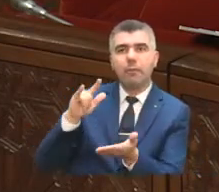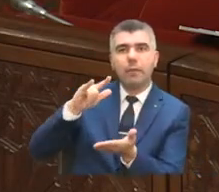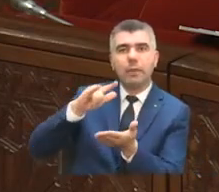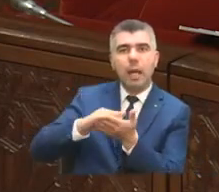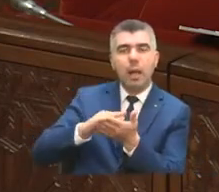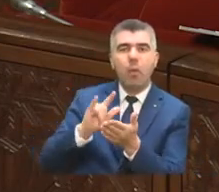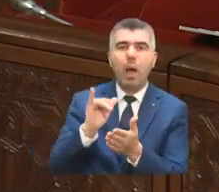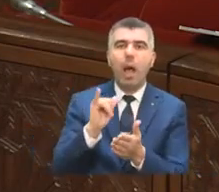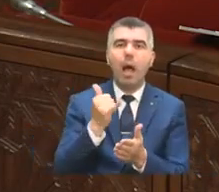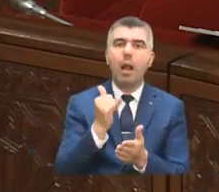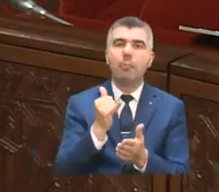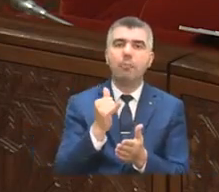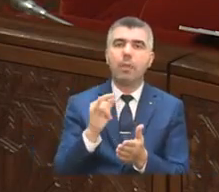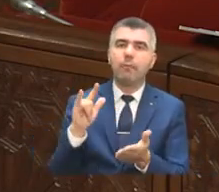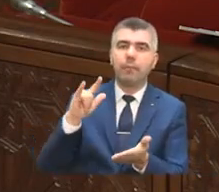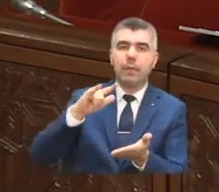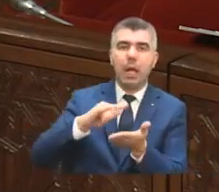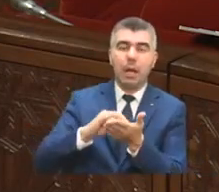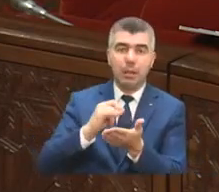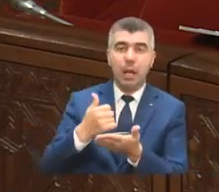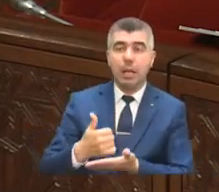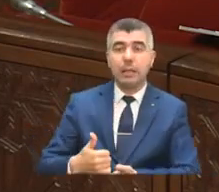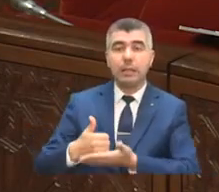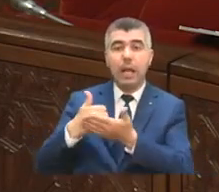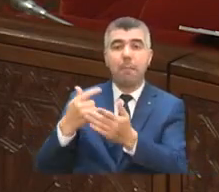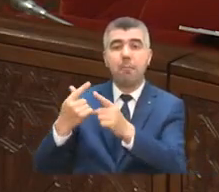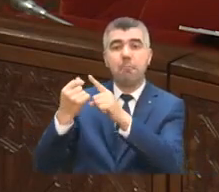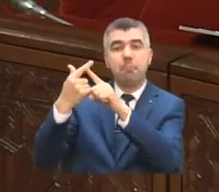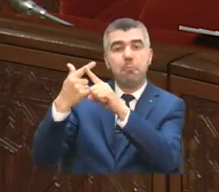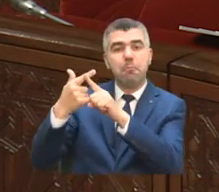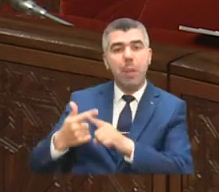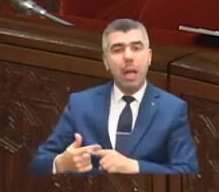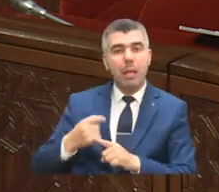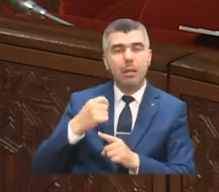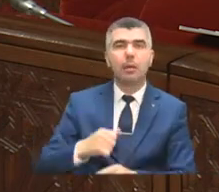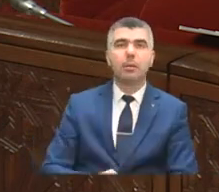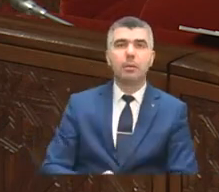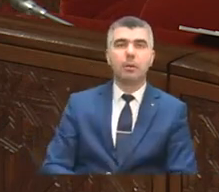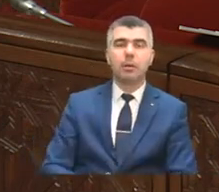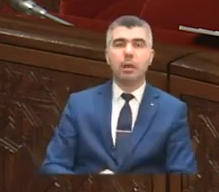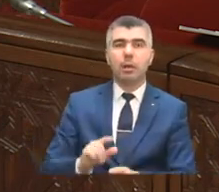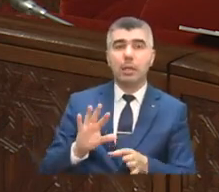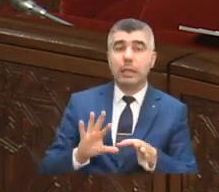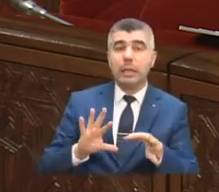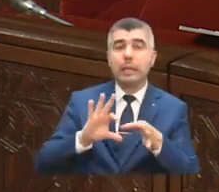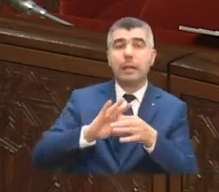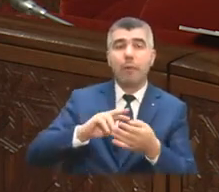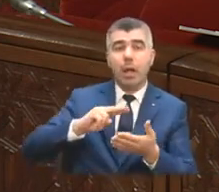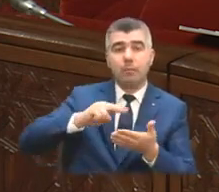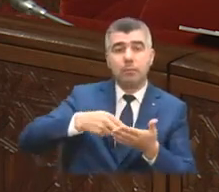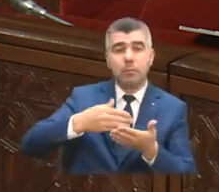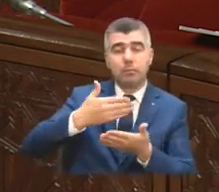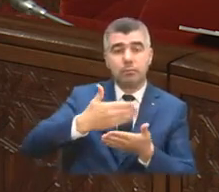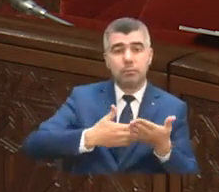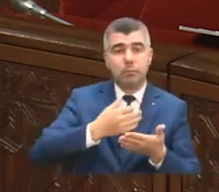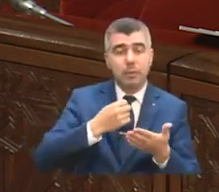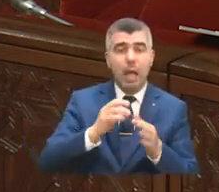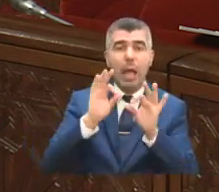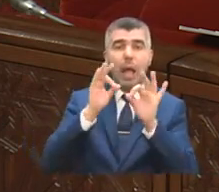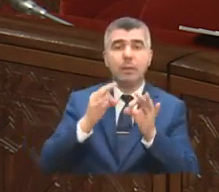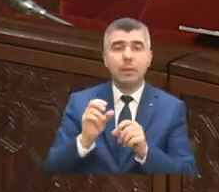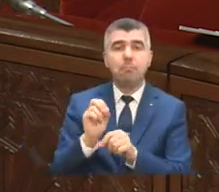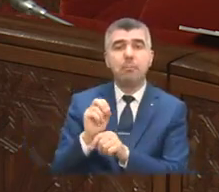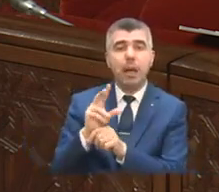والعربية للطيران بهدف تقديم دعم مالي لبعض الخطوط الجوية الداخلية. مكنت هذه الاتفاقيات من مضاعفة عدد المسافرين ما